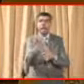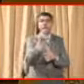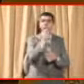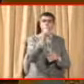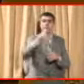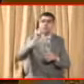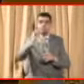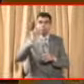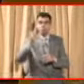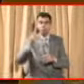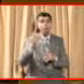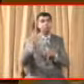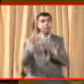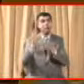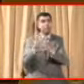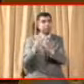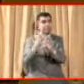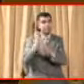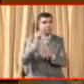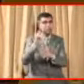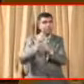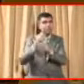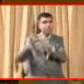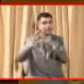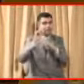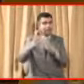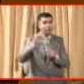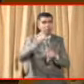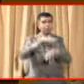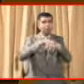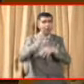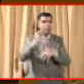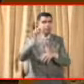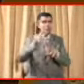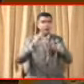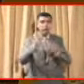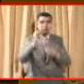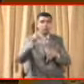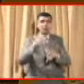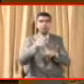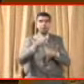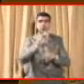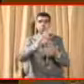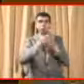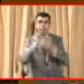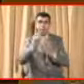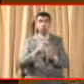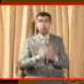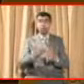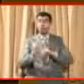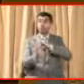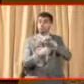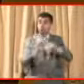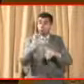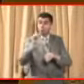باش يكون واحد العدد ديال الأطر اللي يخدموا. كذلك سيد الوزير، بما أنه هضرنا على المناطق القروية والعالم القروي، راه ماشي غير المشكل